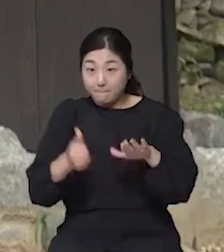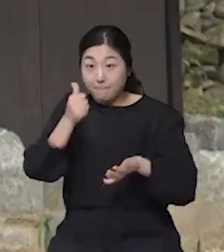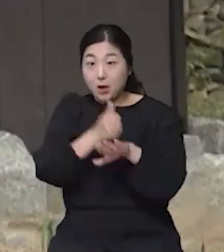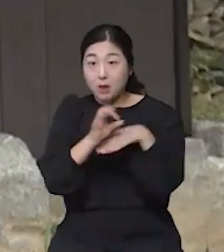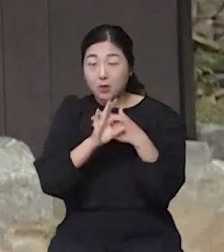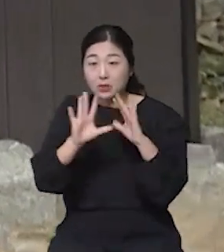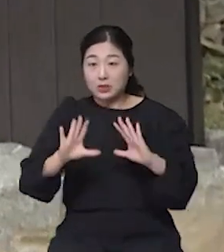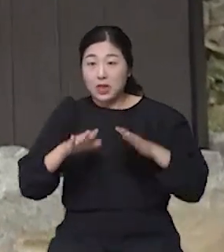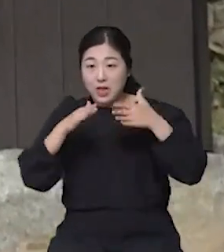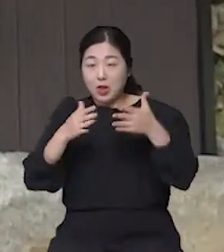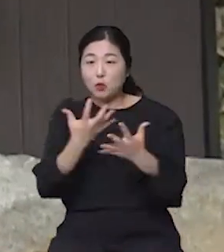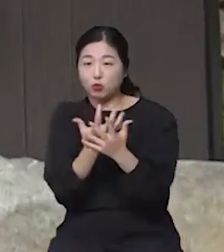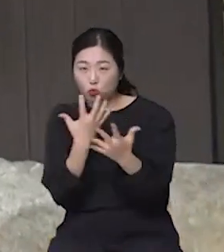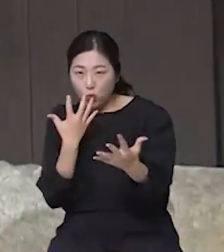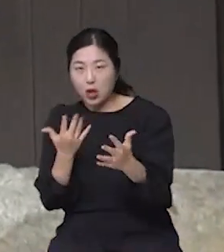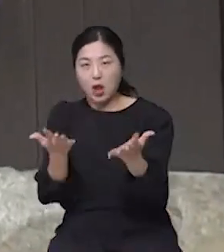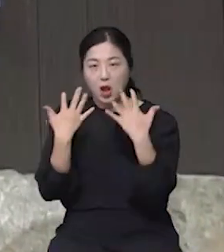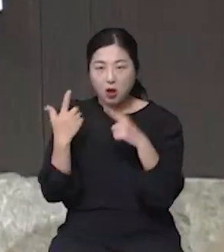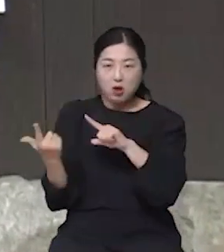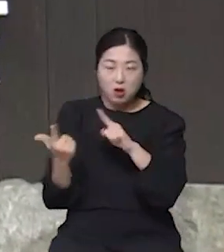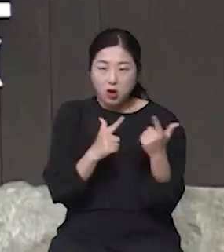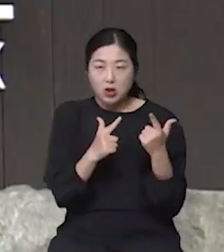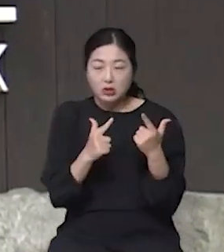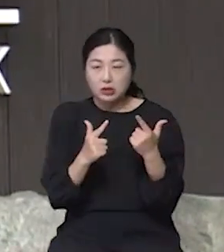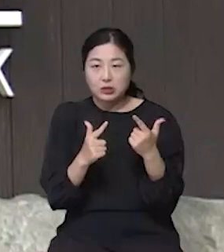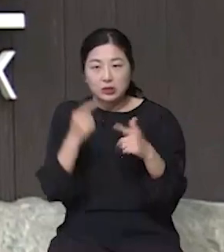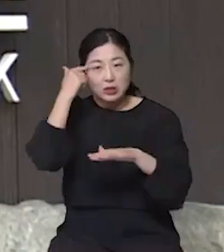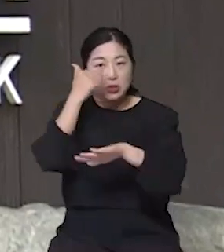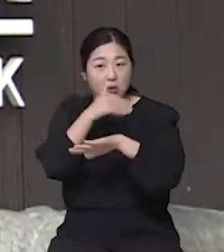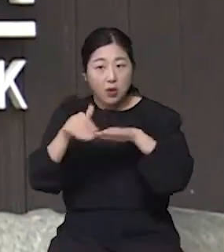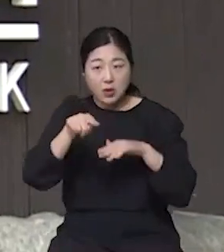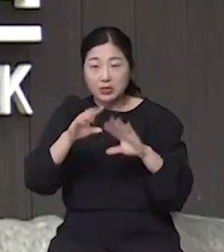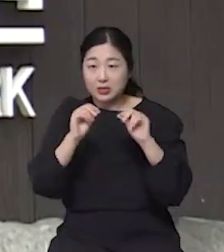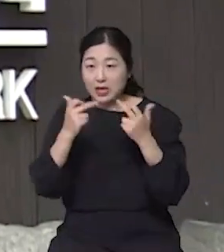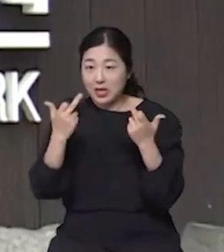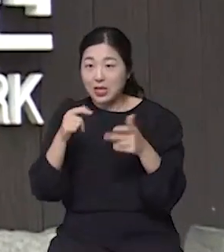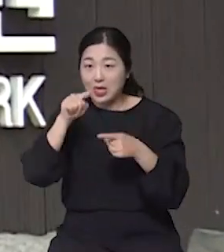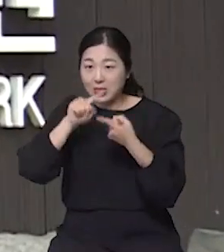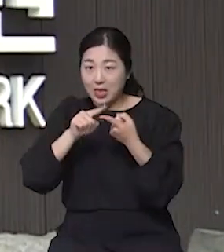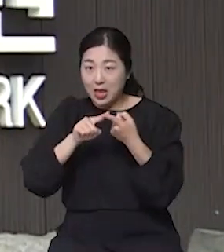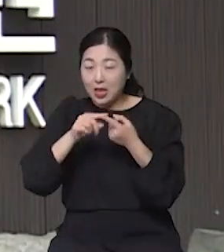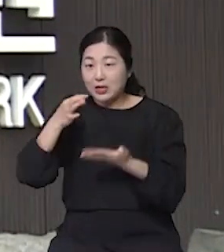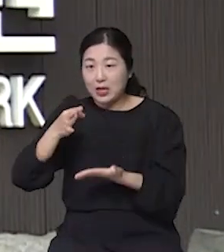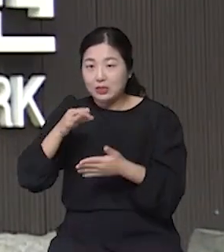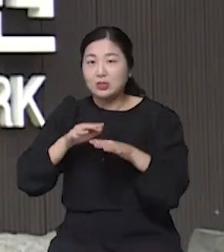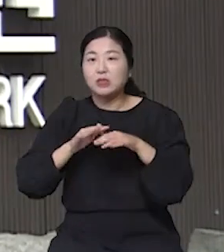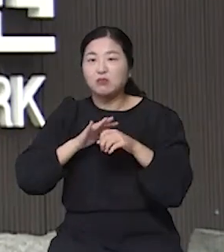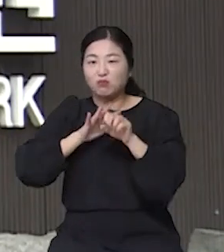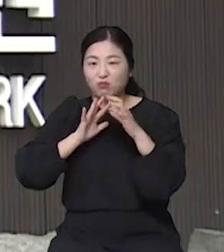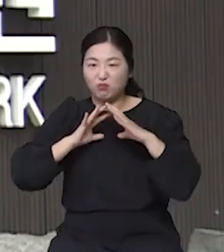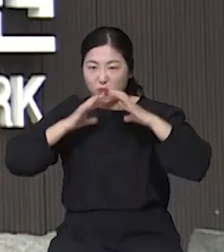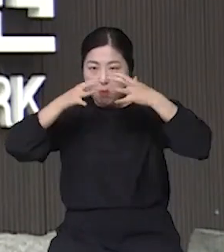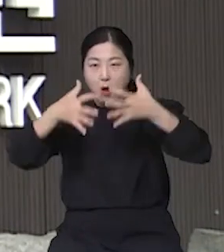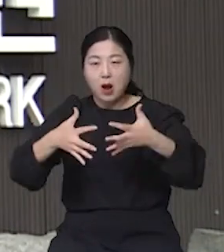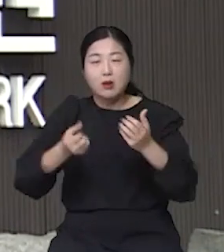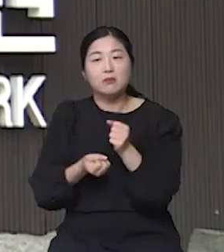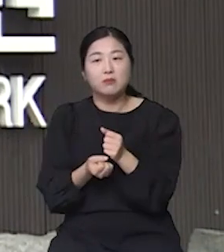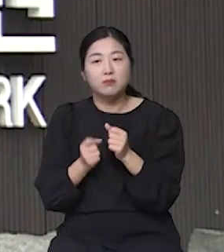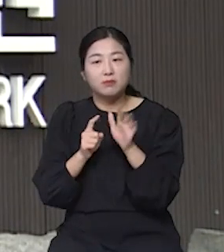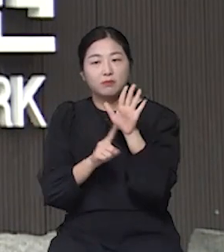세계 지질공원 총회 광주 유치 등을 추진하면서 무등산의 가치를 전 세계에 알려나간다는 계획입니다.